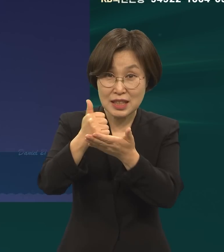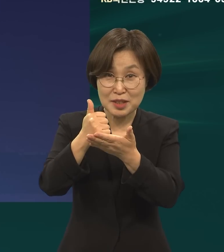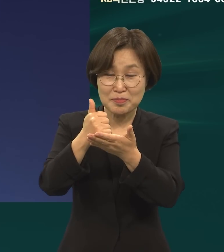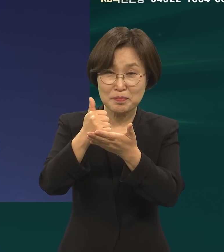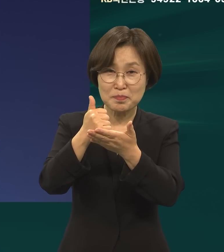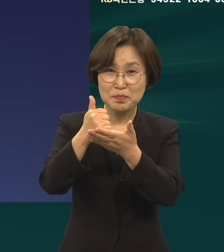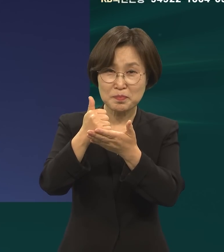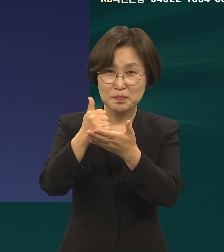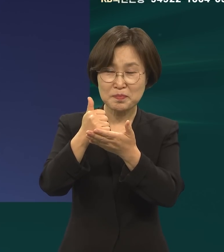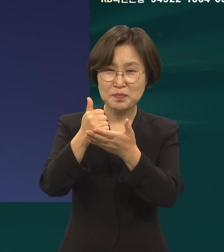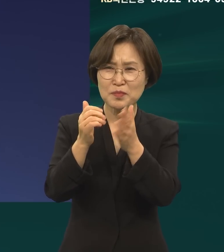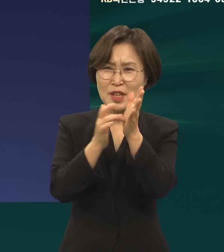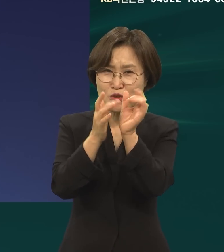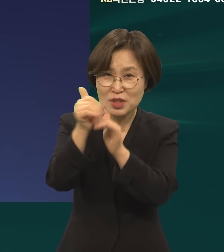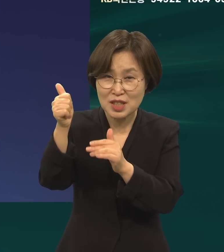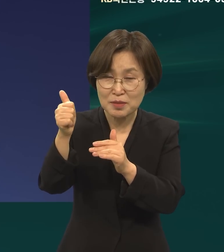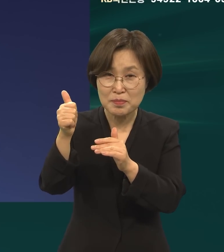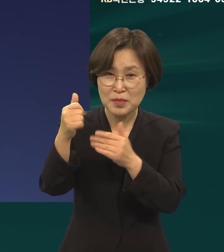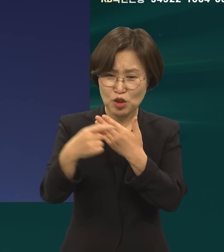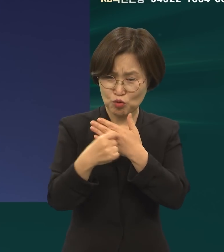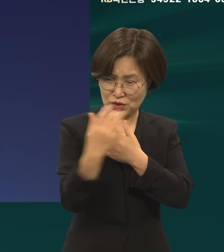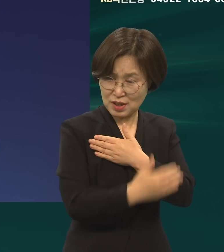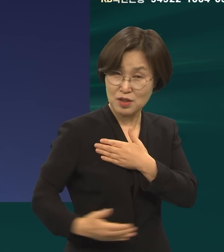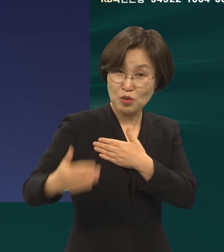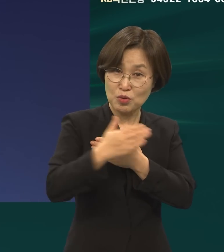부재, 예수님이 육체적으로 부재예요, 임재예요?